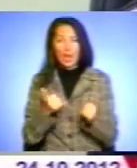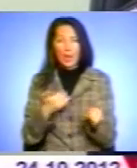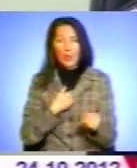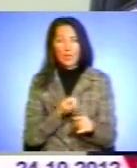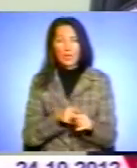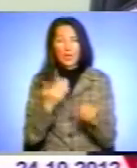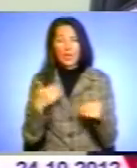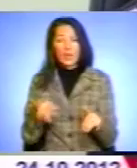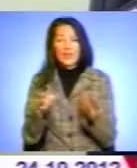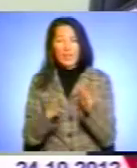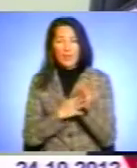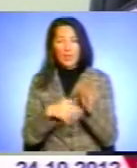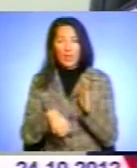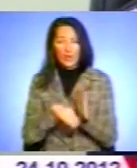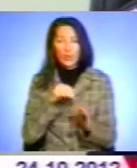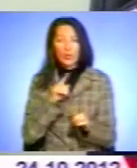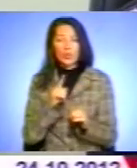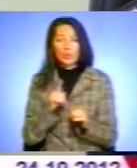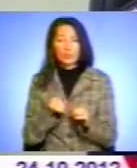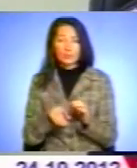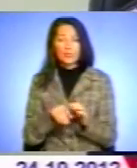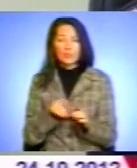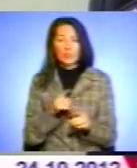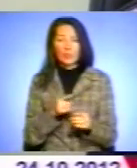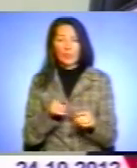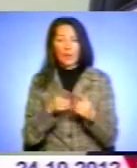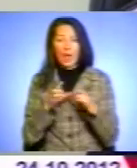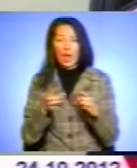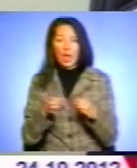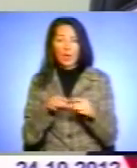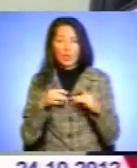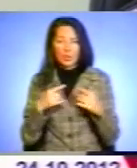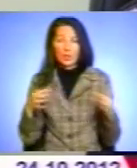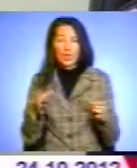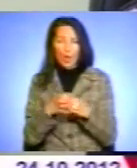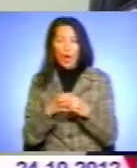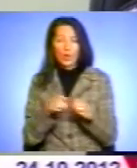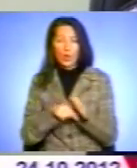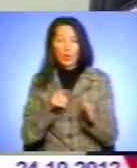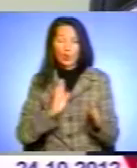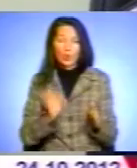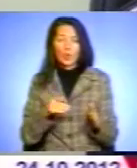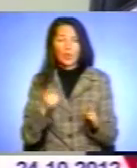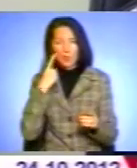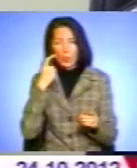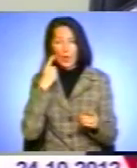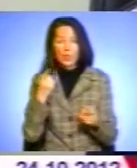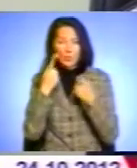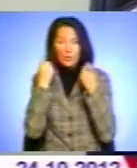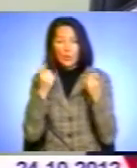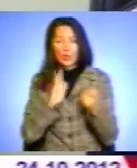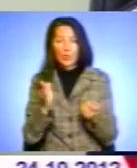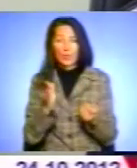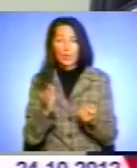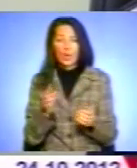9-й виборчі перегони. Да, локального характеру були, що десь образи, десь і повідомлення було, десь були виборчі